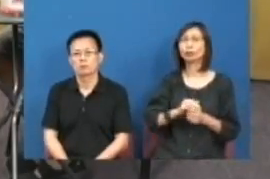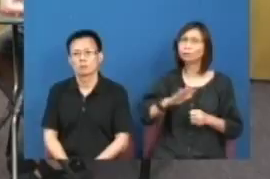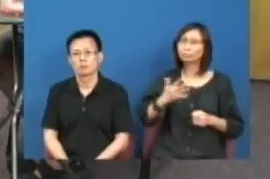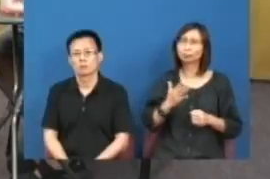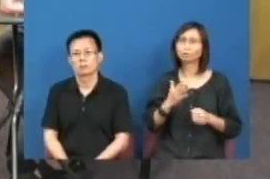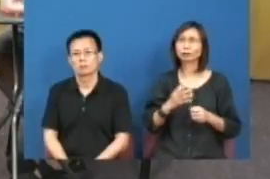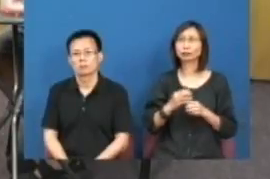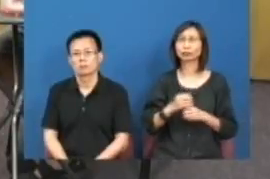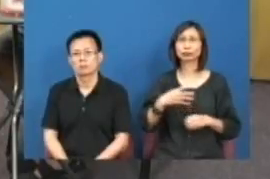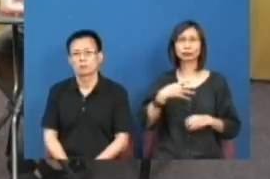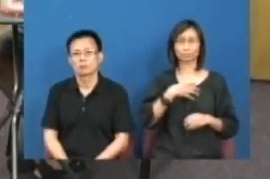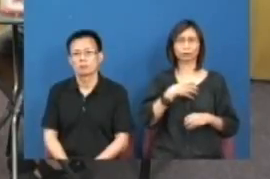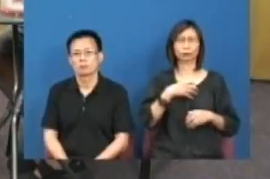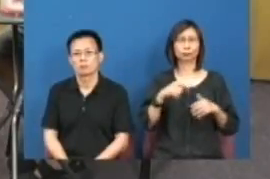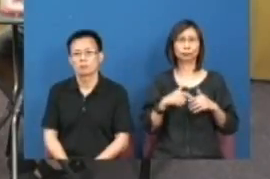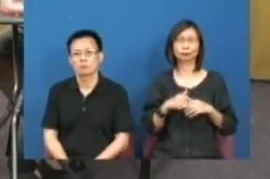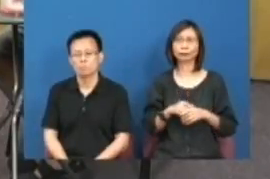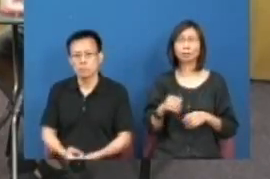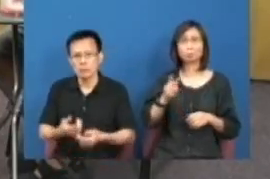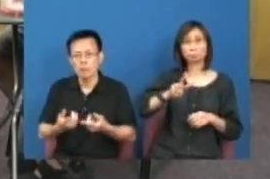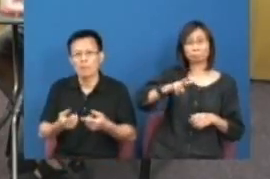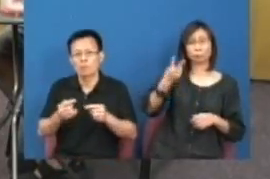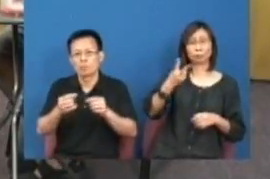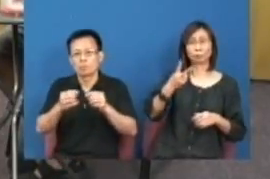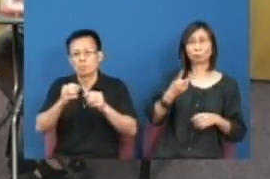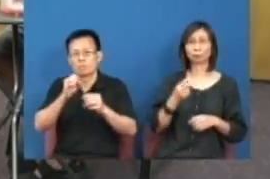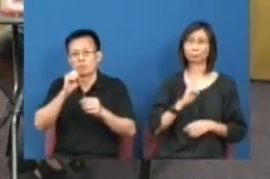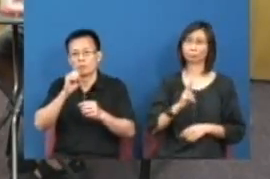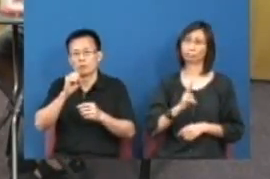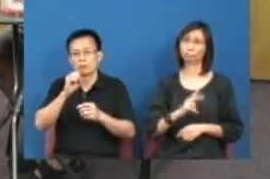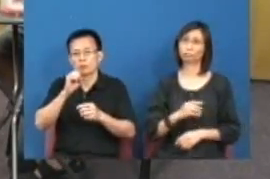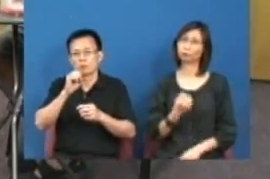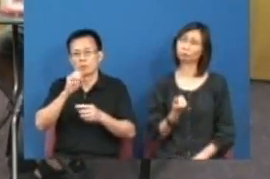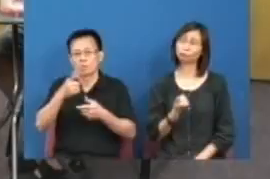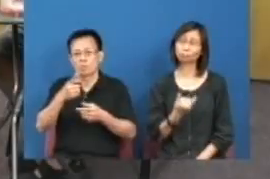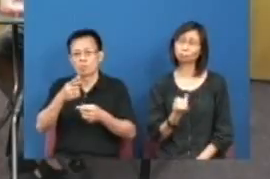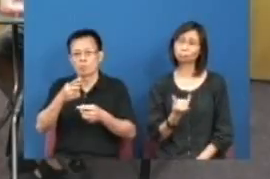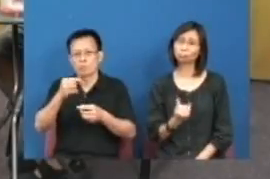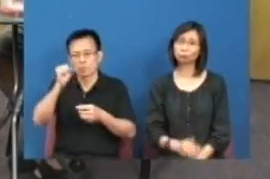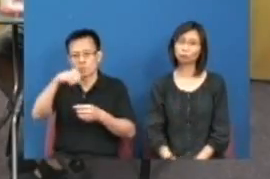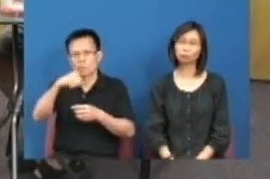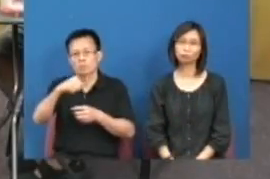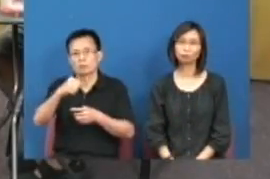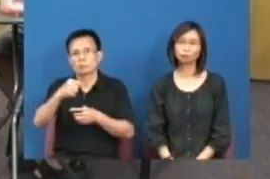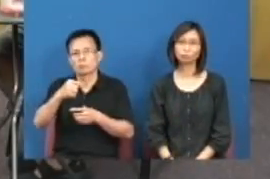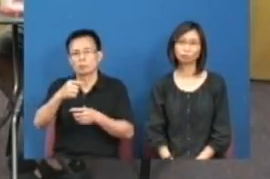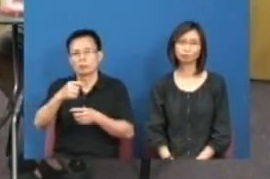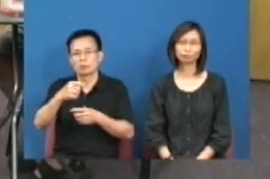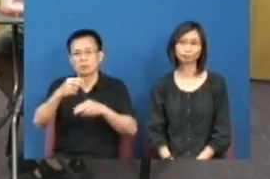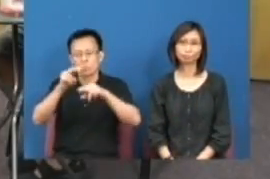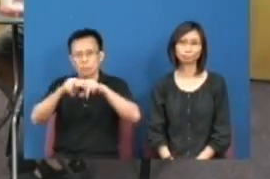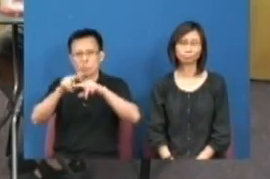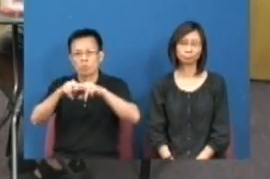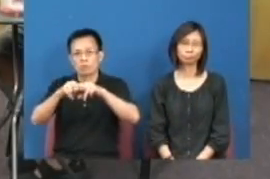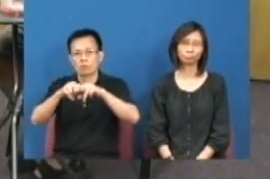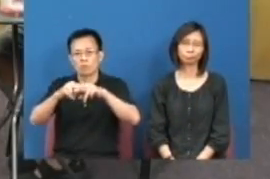都成為佢哋一部分咧？咁 咁呢個咪路徑依賴理論咯？佢哋已經承認咗呢一個中國嘅改革係